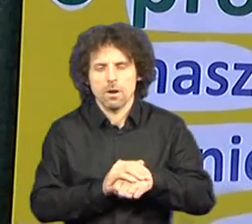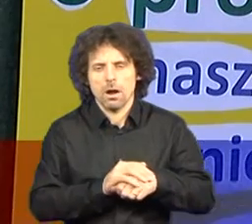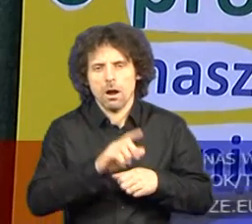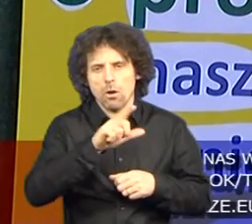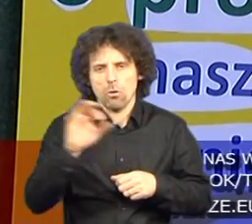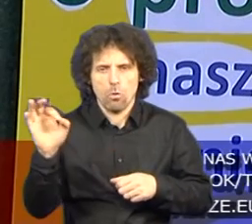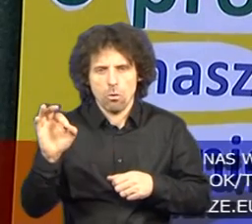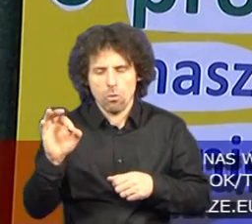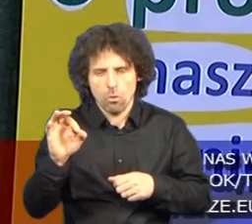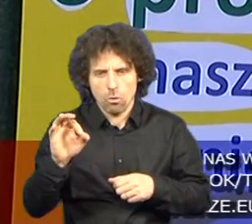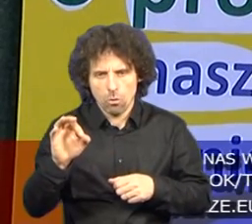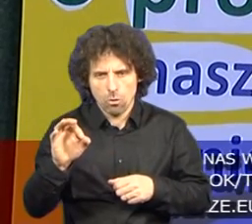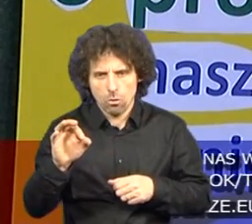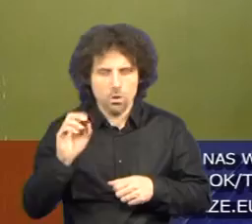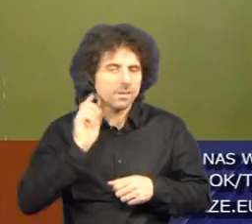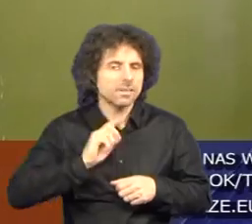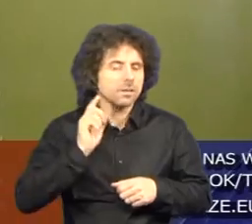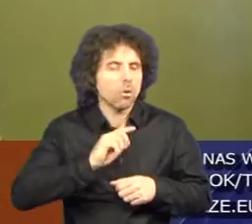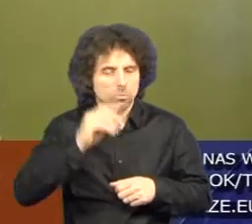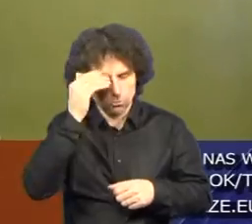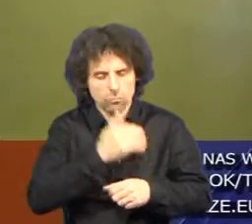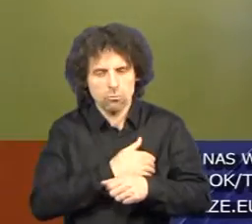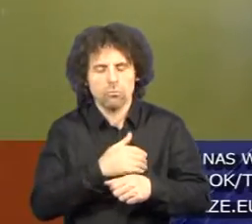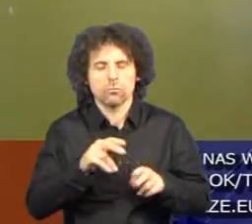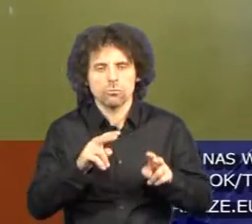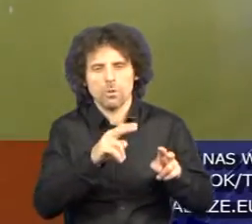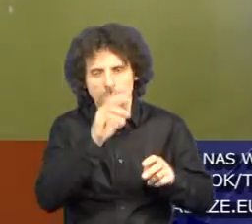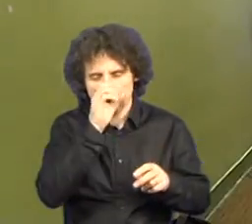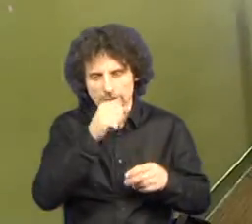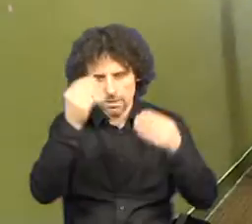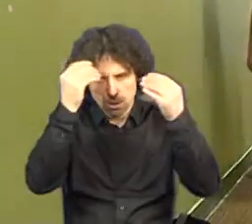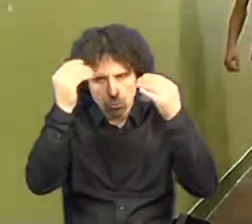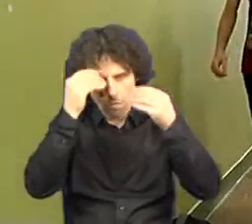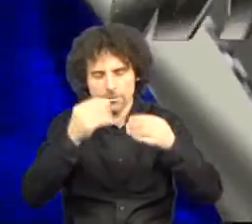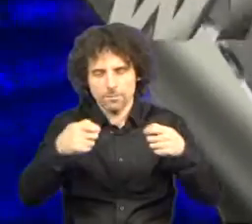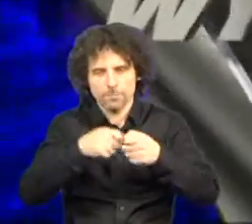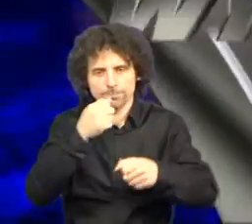wiele ciekawych inicjatyw i przedsięwzięć z udziałem zabrzańskich naukowców.